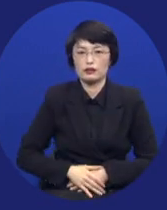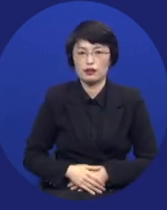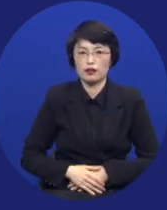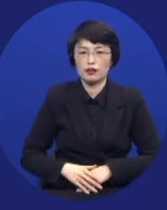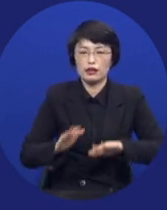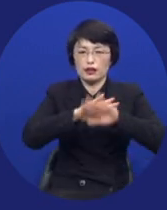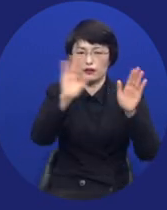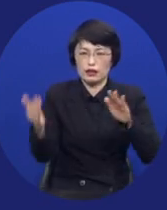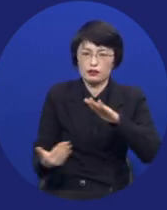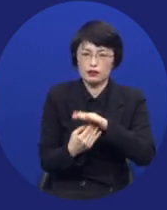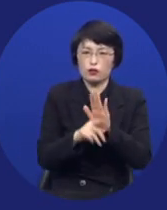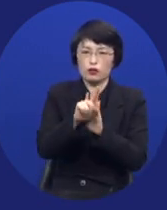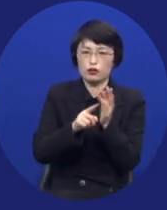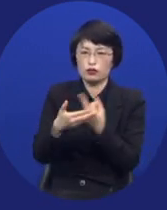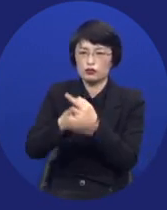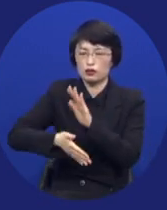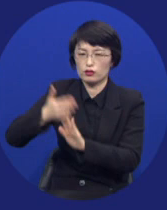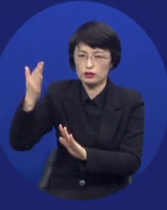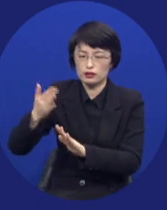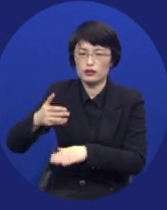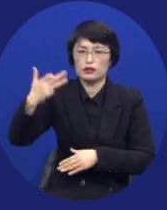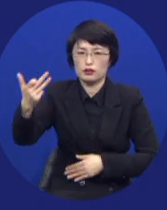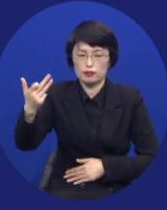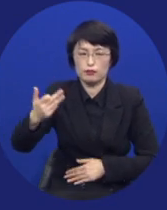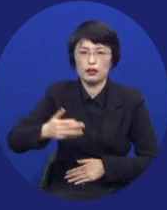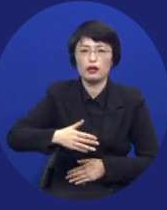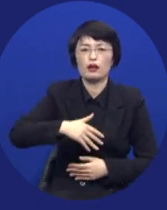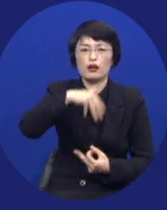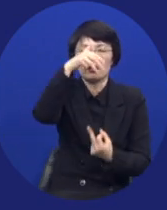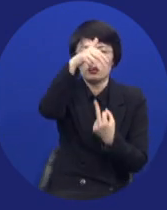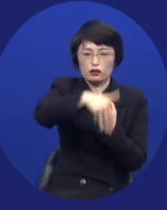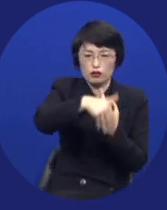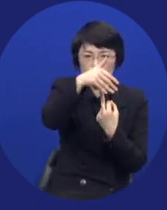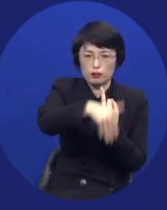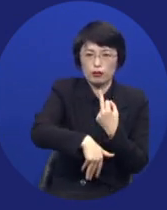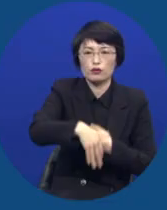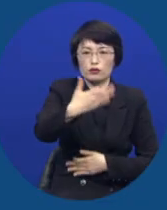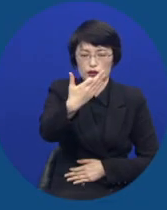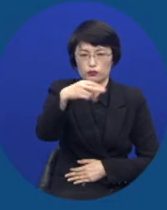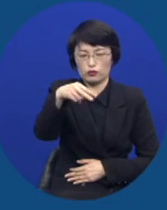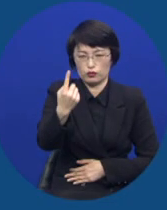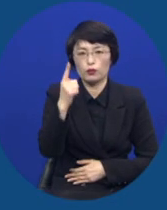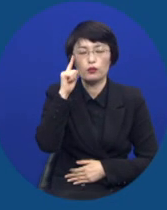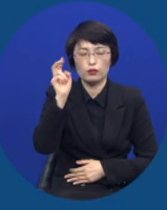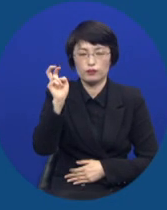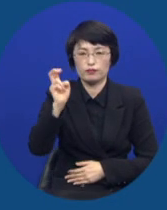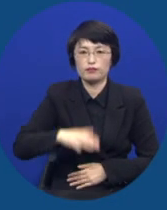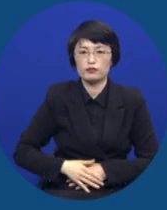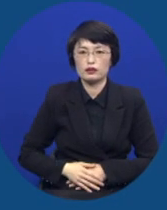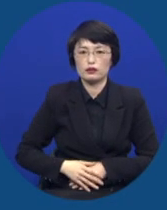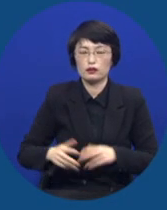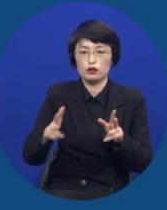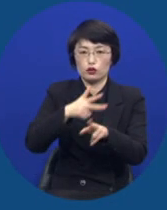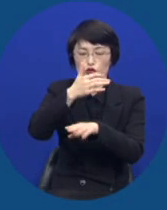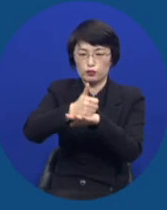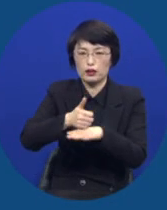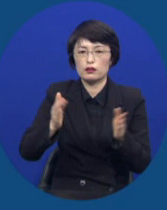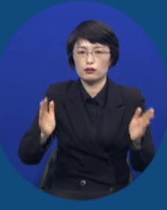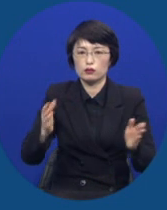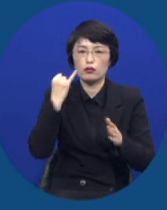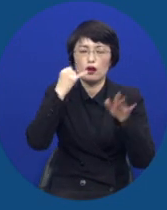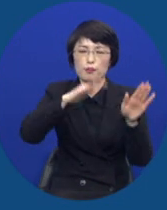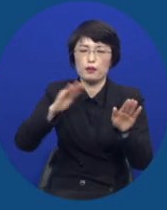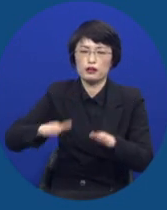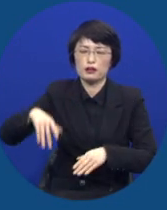낮 최고기온은 제조시 18도 서귀포시 와 성사는 19도 가 예상됩니다 주말동안 바다에도 강풍이